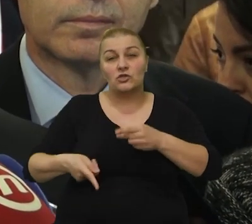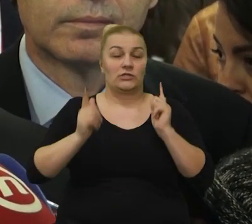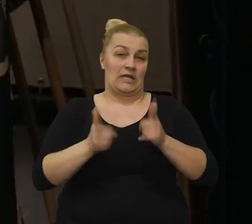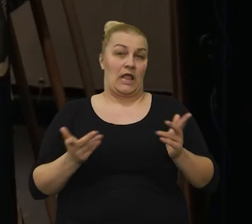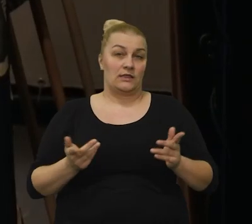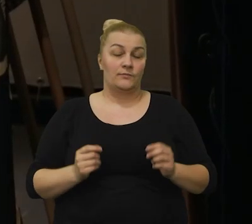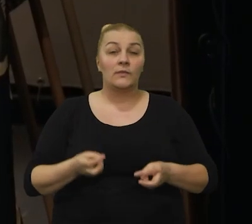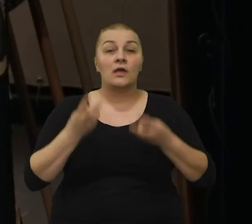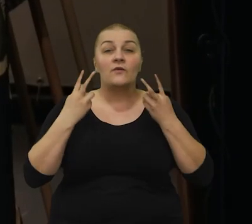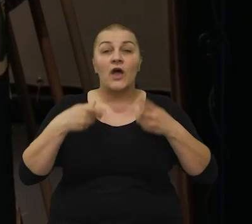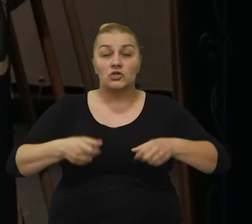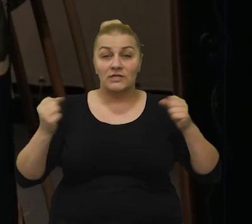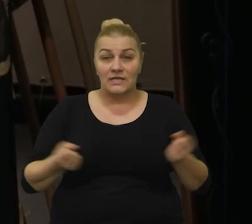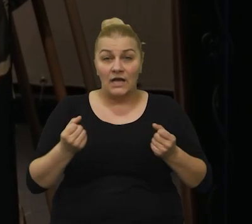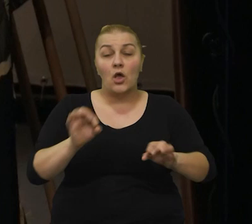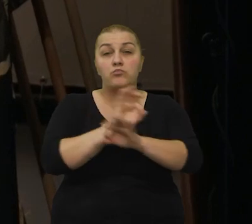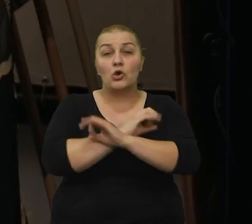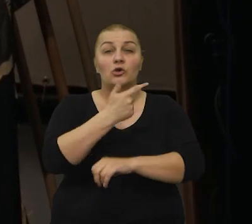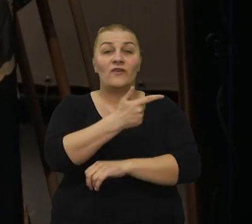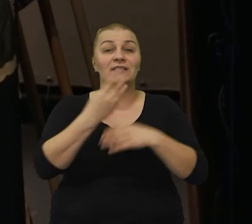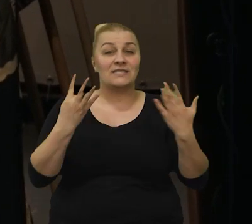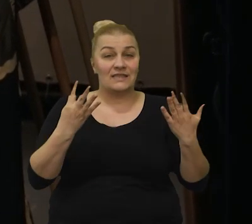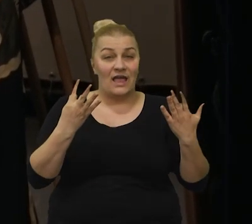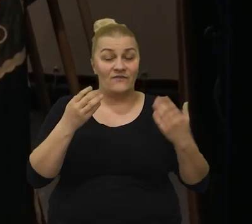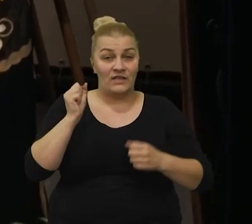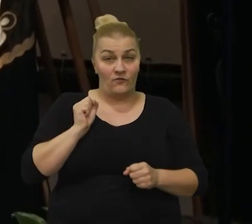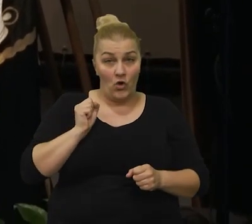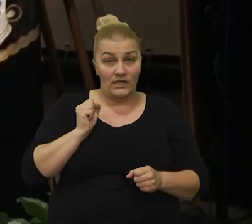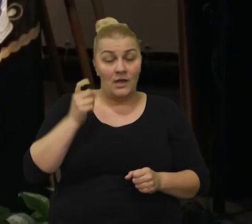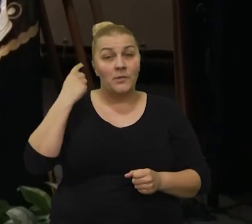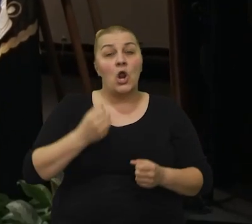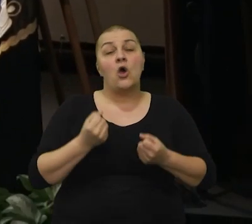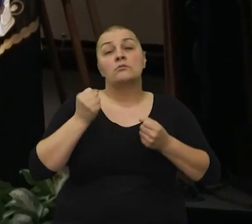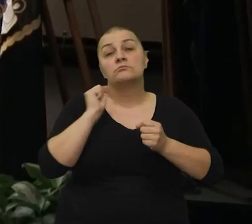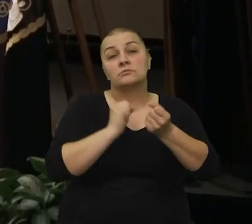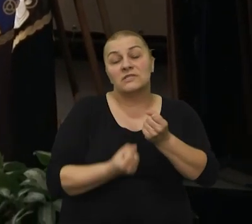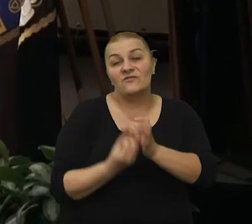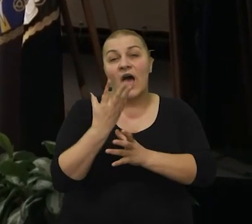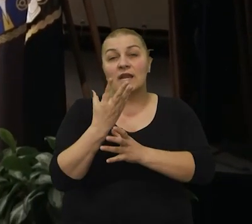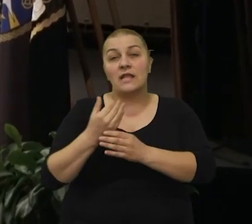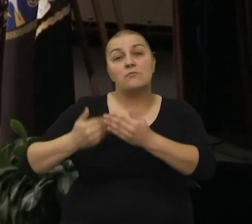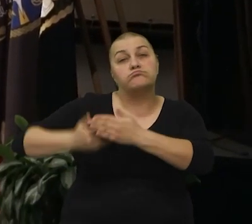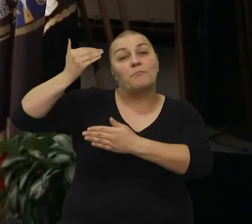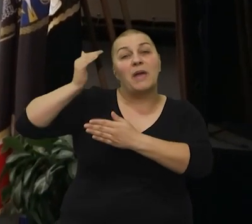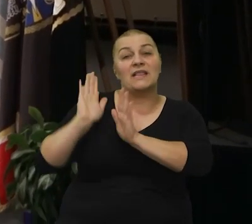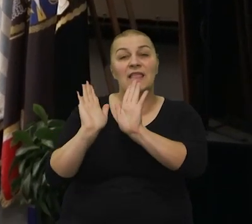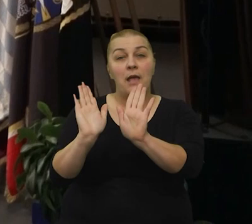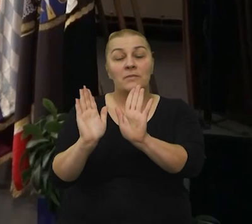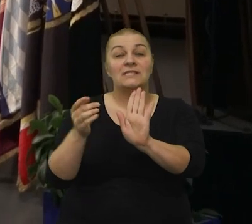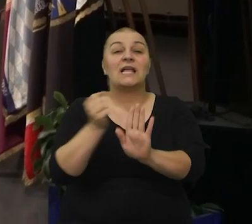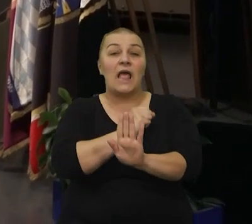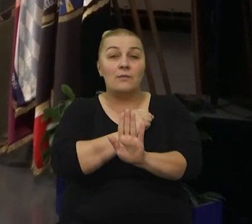rat. Važnost ove akcije u kojoj je poginulo 29 vojnika je stvaranje obrambenog bedema za Dalmaciju i priprema terena za buduće